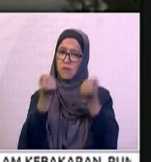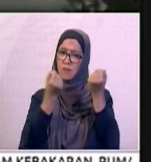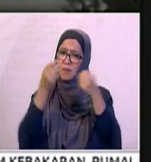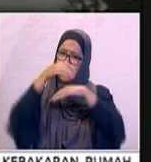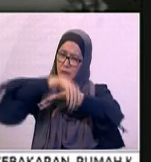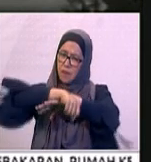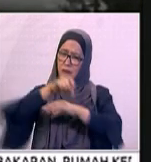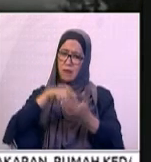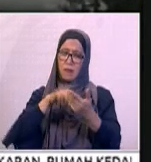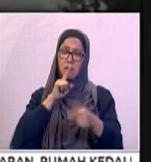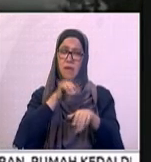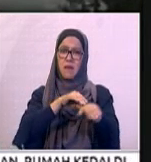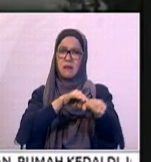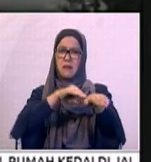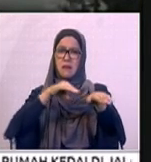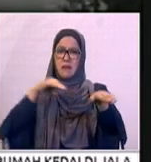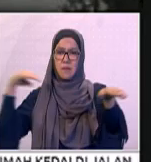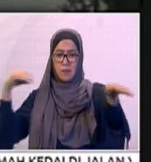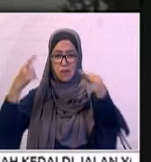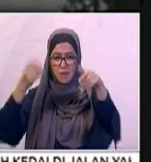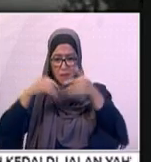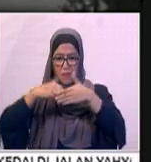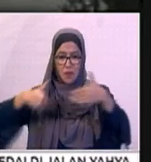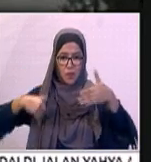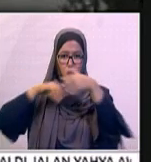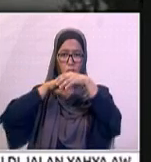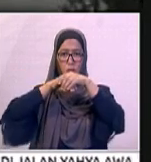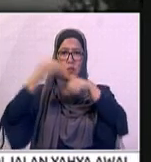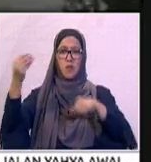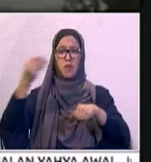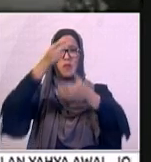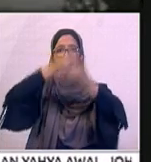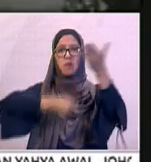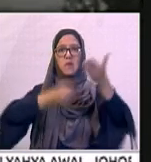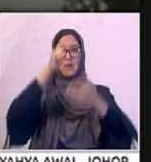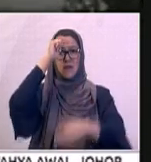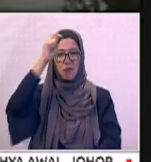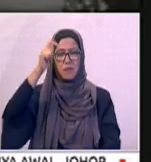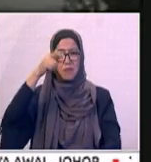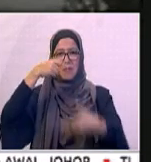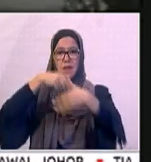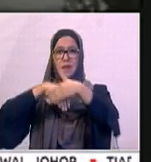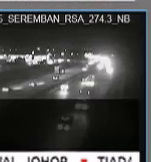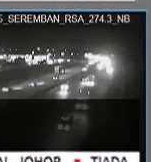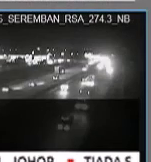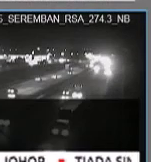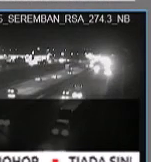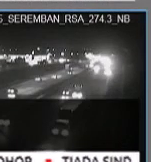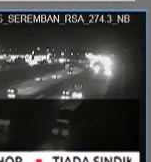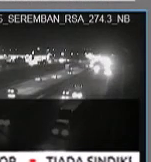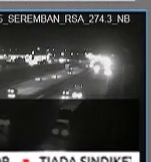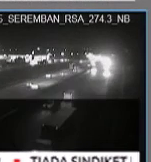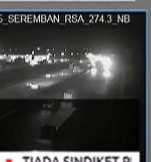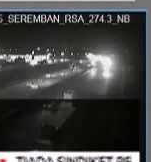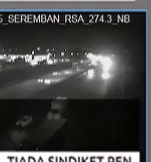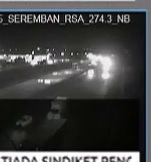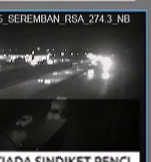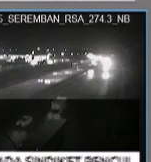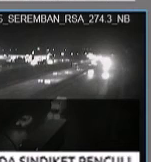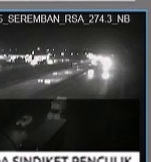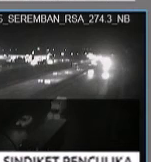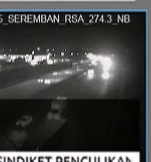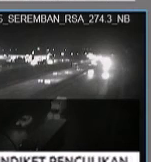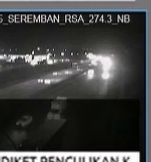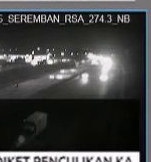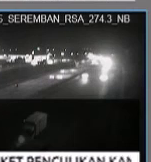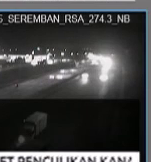sebelum keluar Plaza Tol Kuala Terengganu menuju ke arah pusat bandar. Dan akhir sekali, tinjauan di sebelah selatan